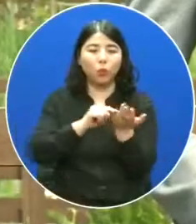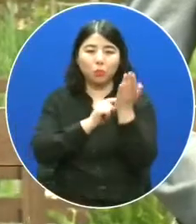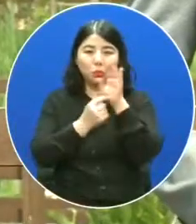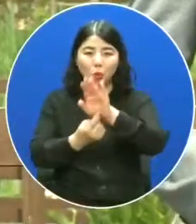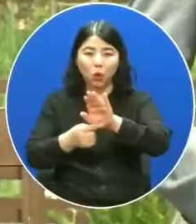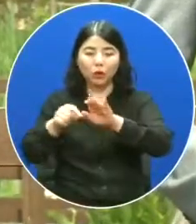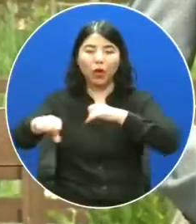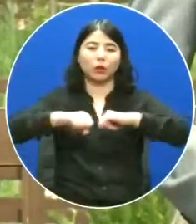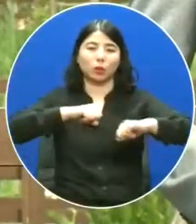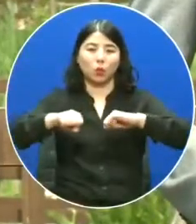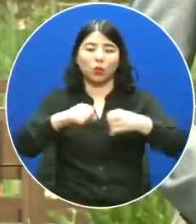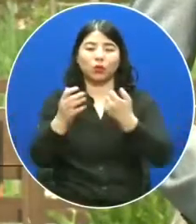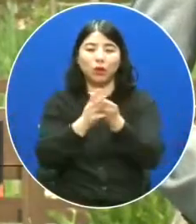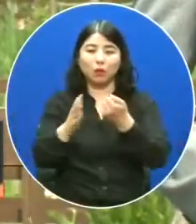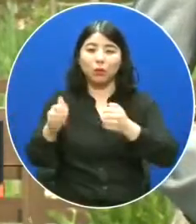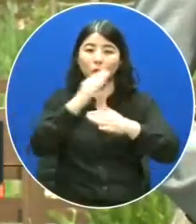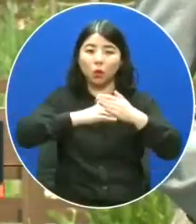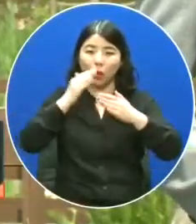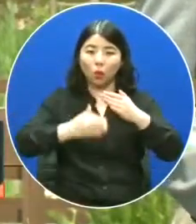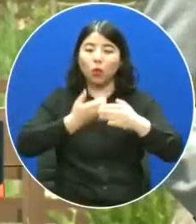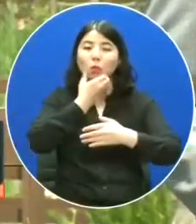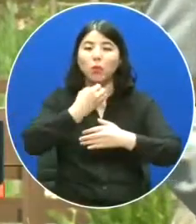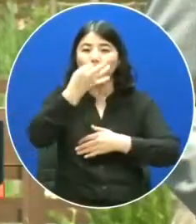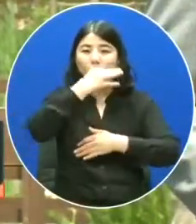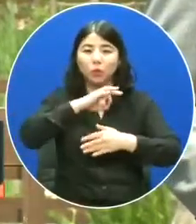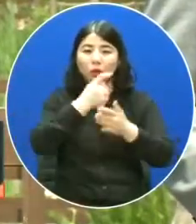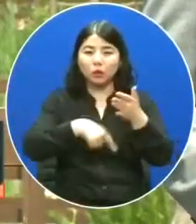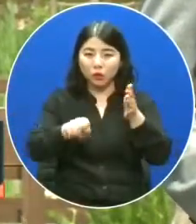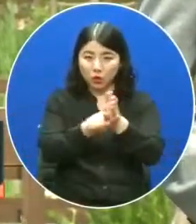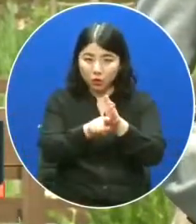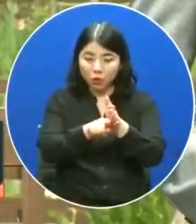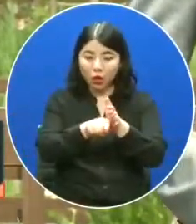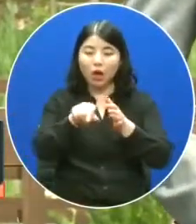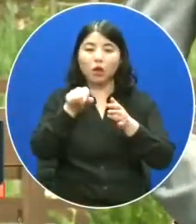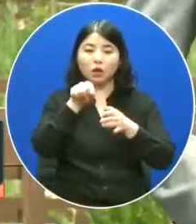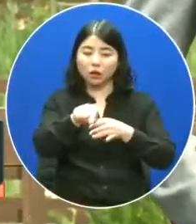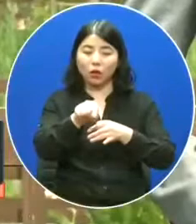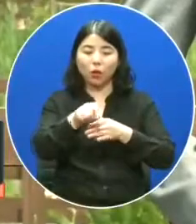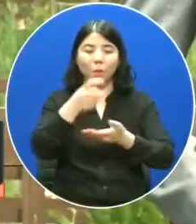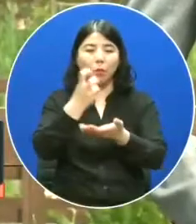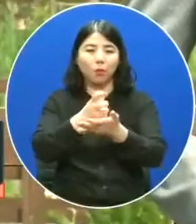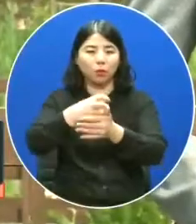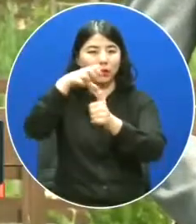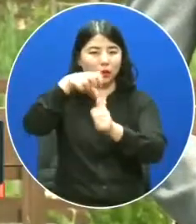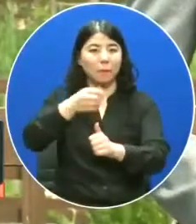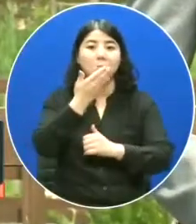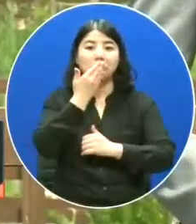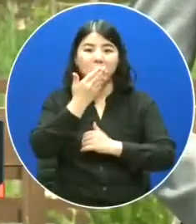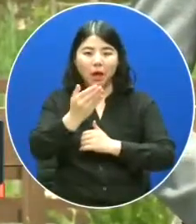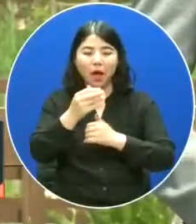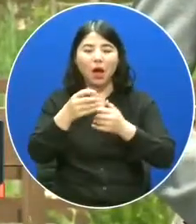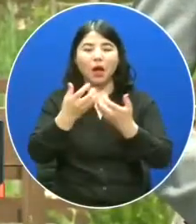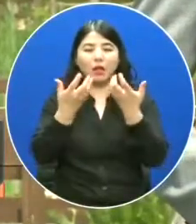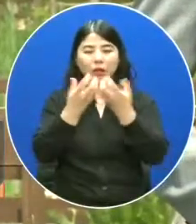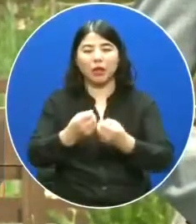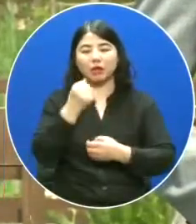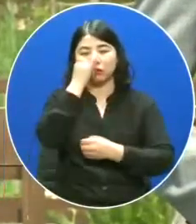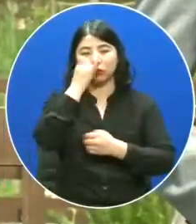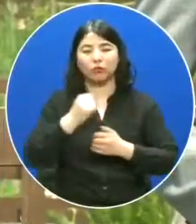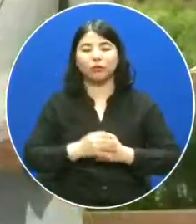표출되는 대외적 행위로서 공공복리를 위해 법률로서 이를 제한할 수 있다는 대법원 판결 또한